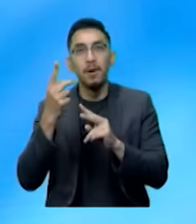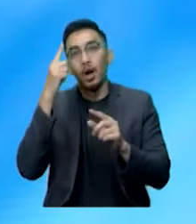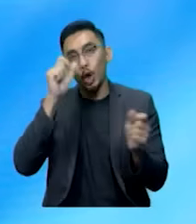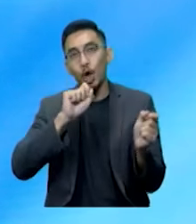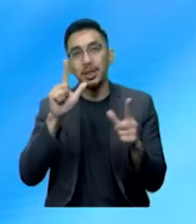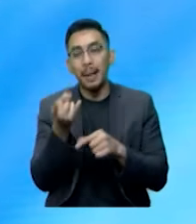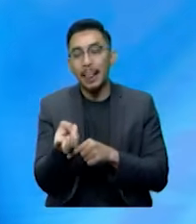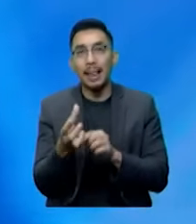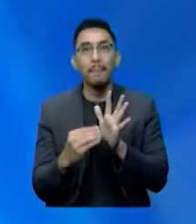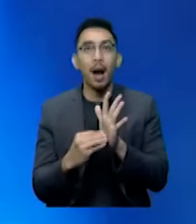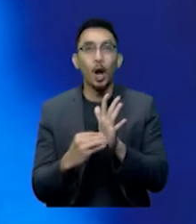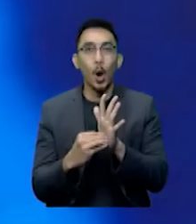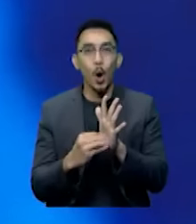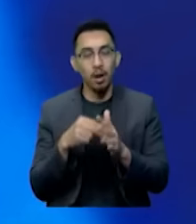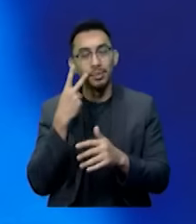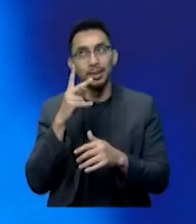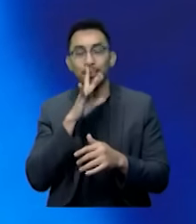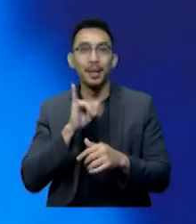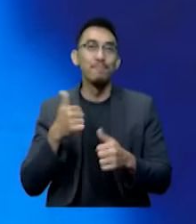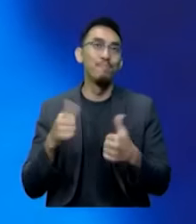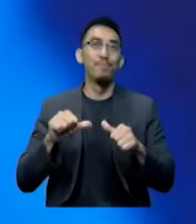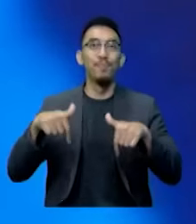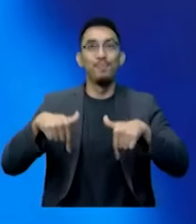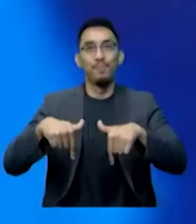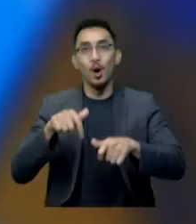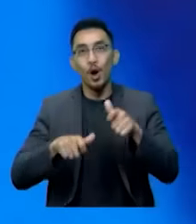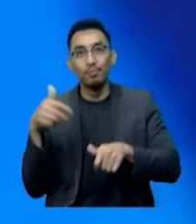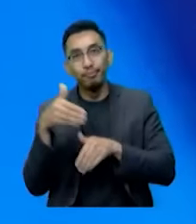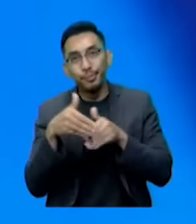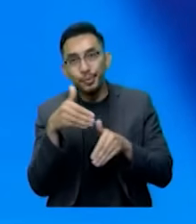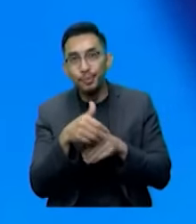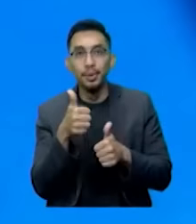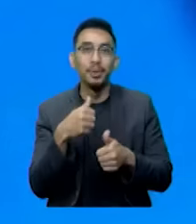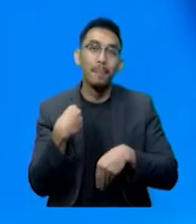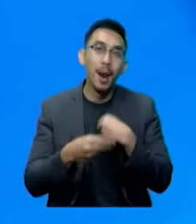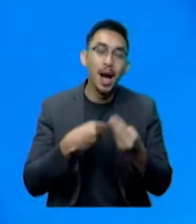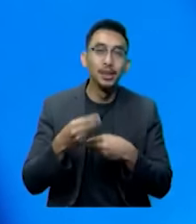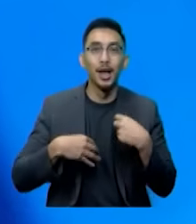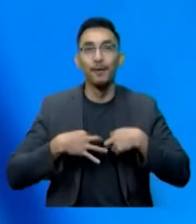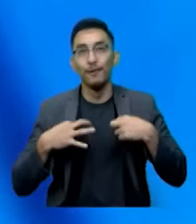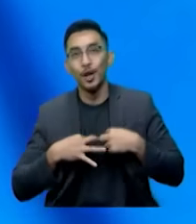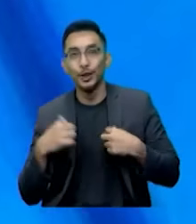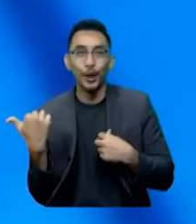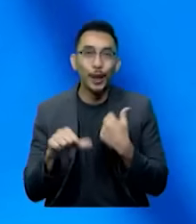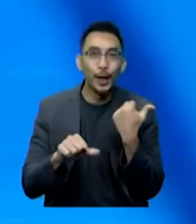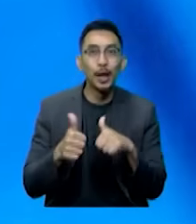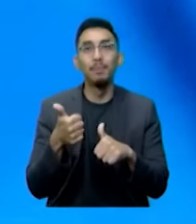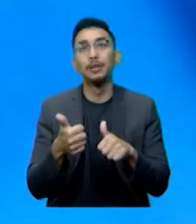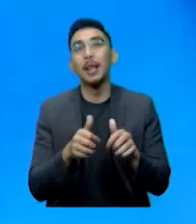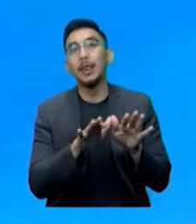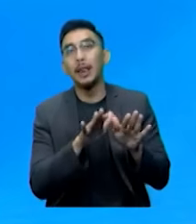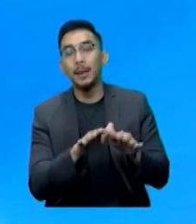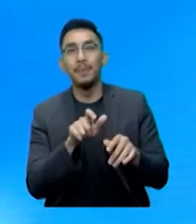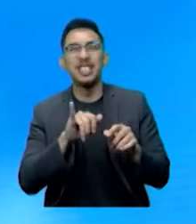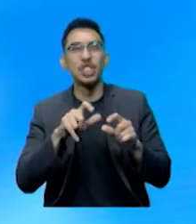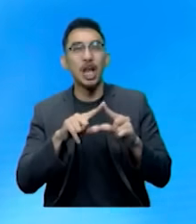konsep baru yang lebih kekinian. Nah, jika tak sempat datang ke Tanah Abang, Anda pun tetap bisa belanja produk fashion trendy dengan cara titip ke para just